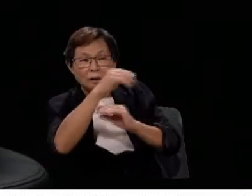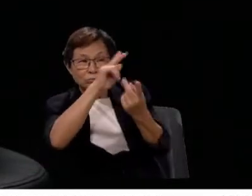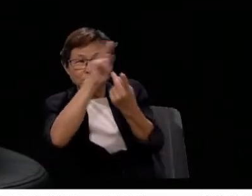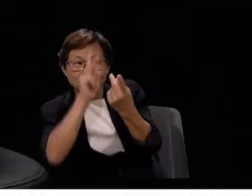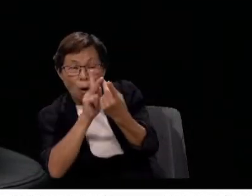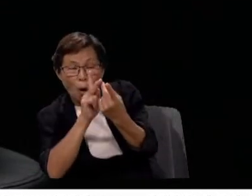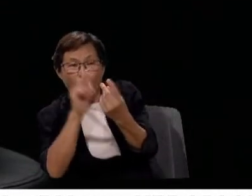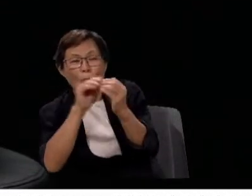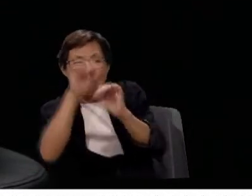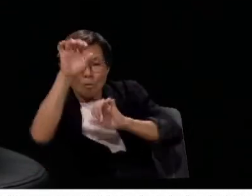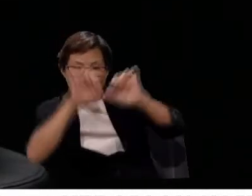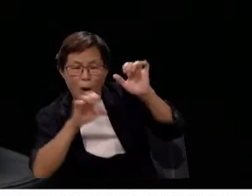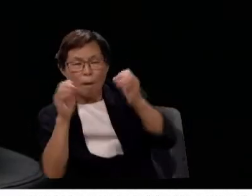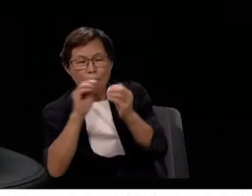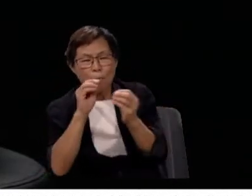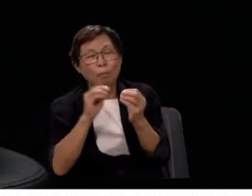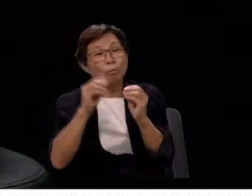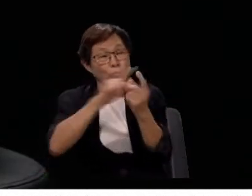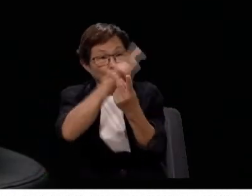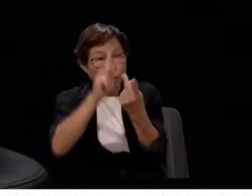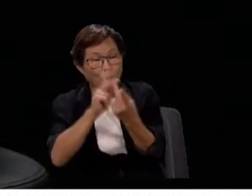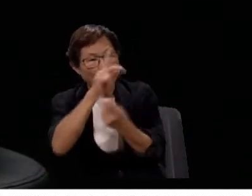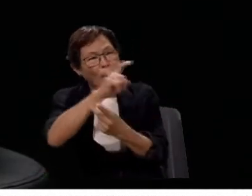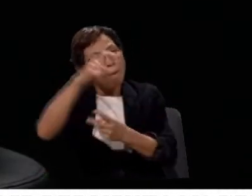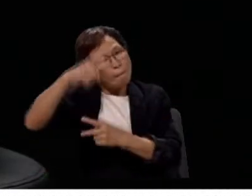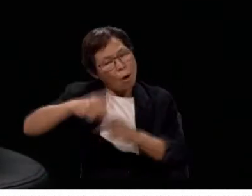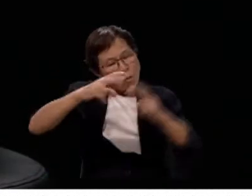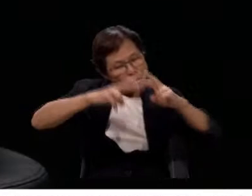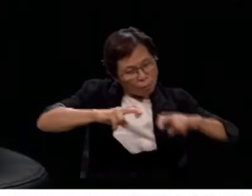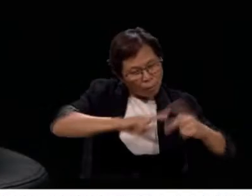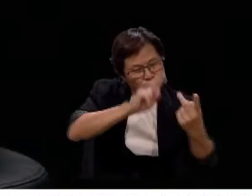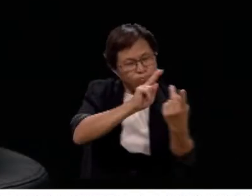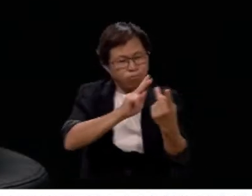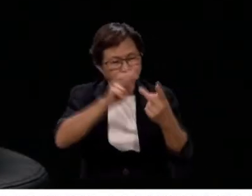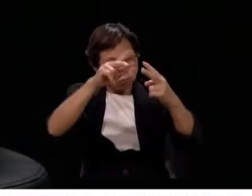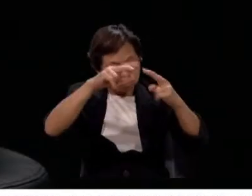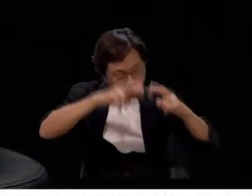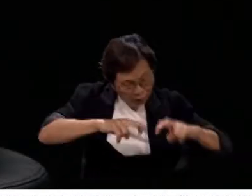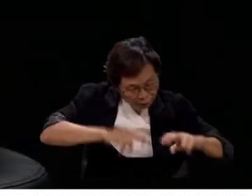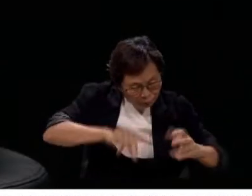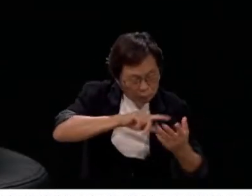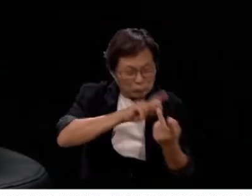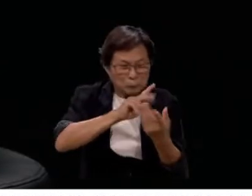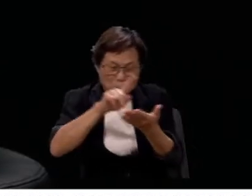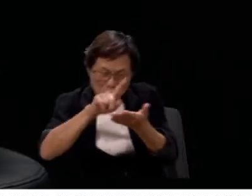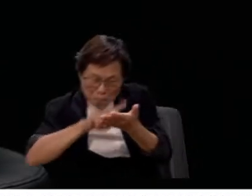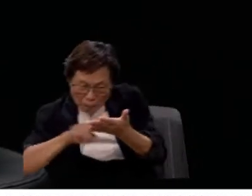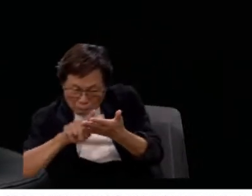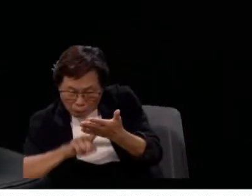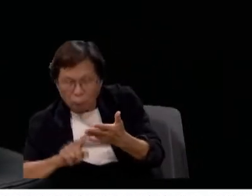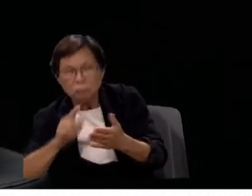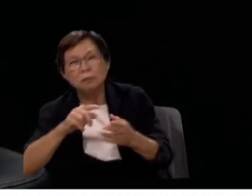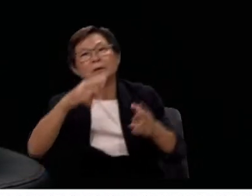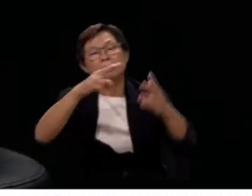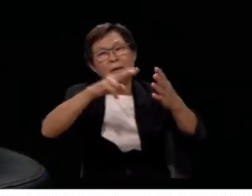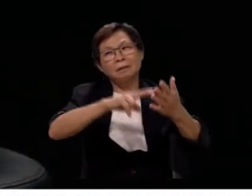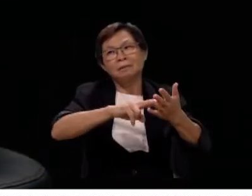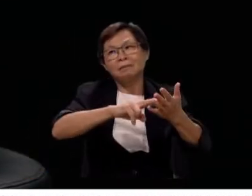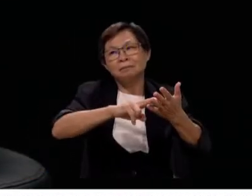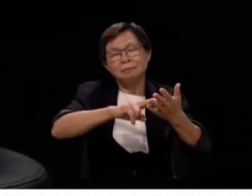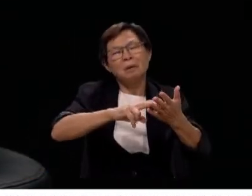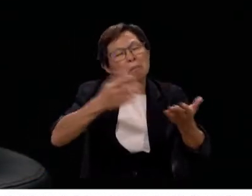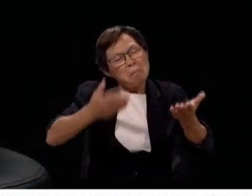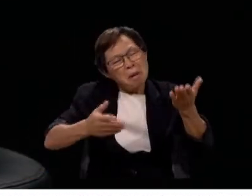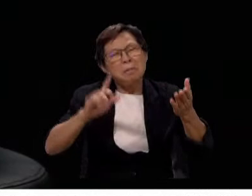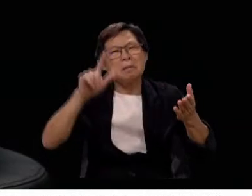SMA Negeri memerlukan kajian yang teliti dan sebagainya tapi apapun bila kajian keadaan ini mungkin berubah pada masa akan datang